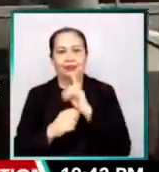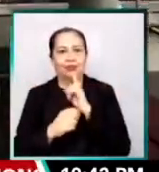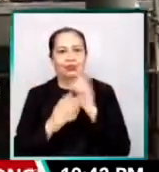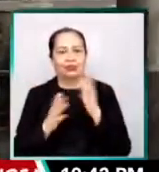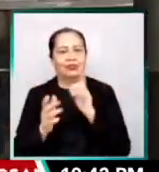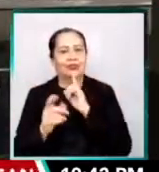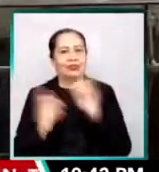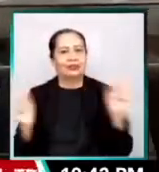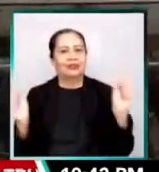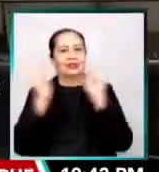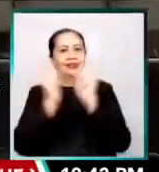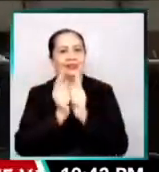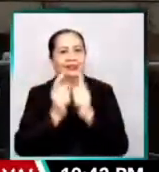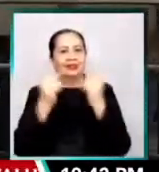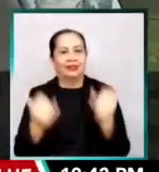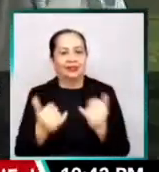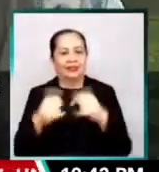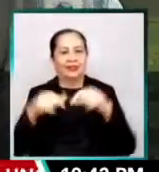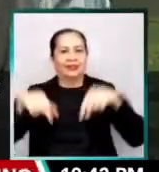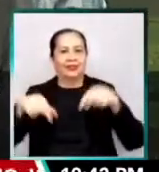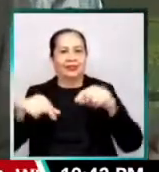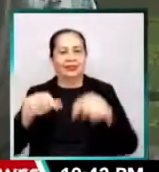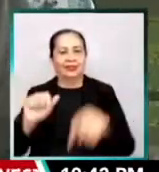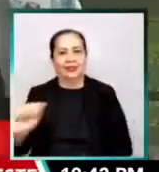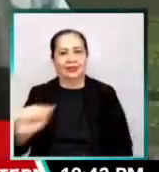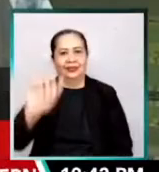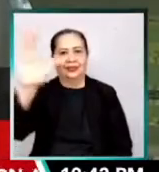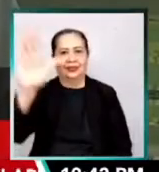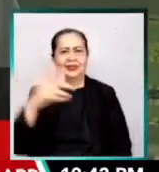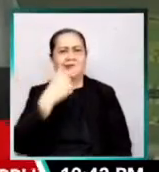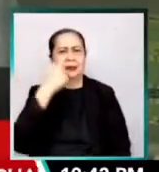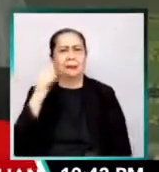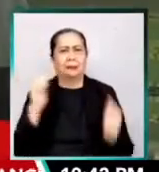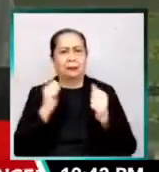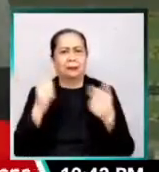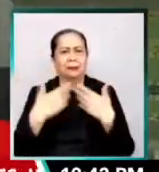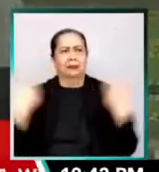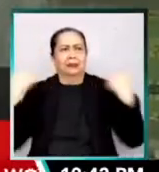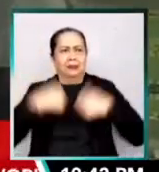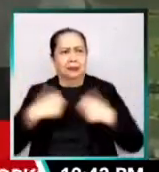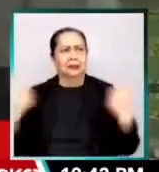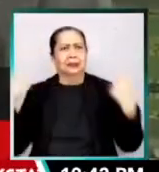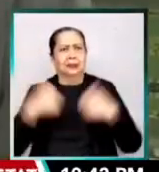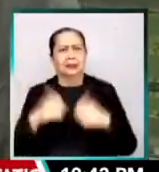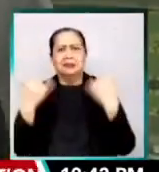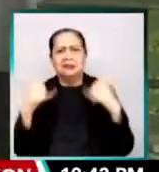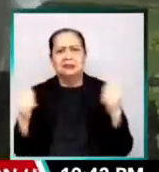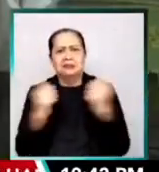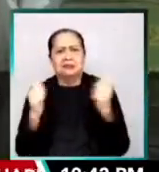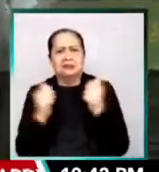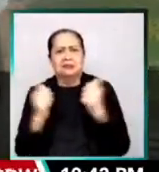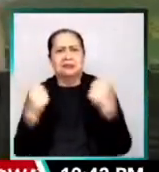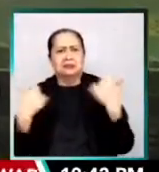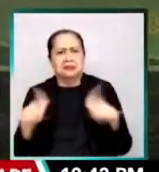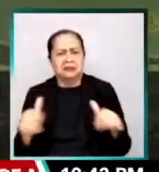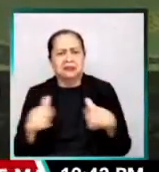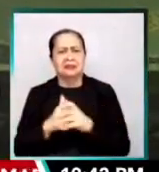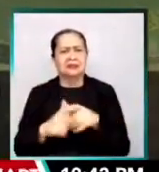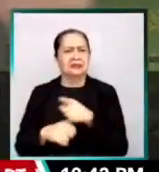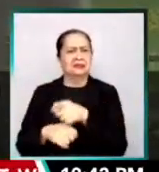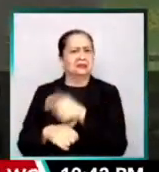ngayong araw dito sa Antipolo. Malamig kahit naka-jacket, malamig po. Ewan ko sa mga to. Hindi sila ready